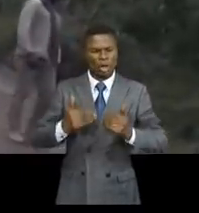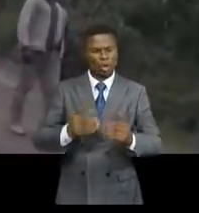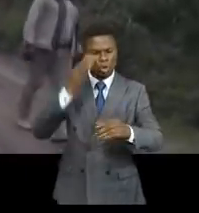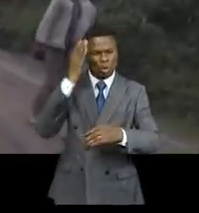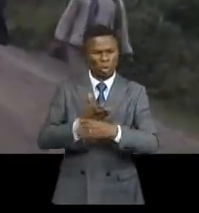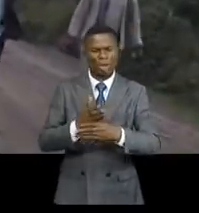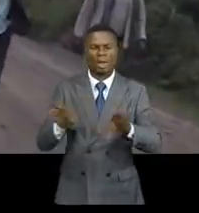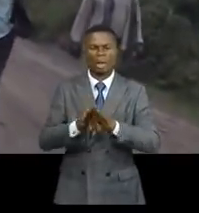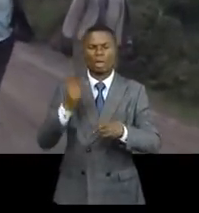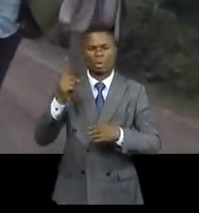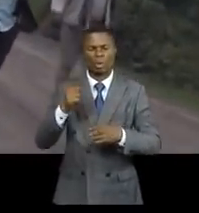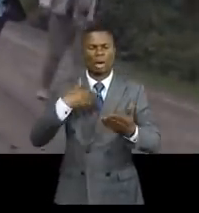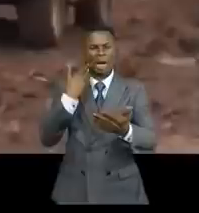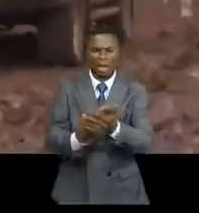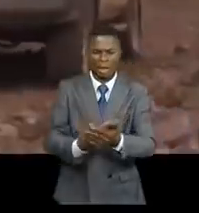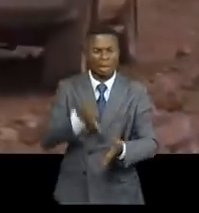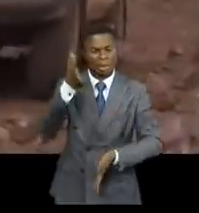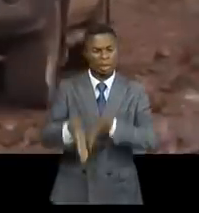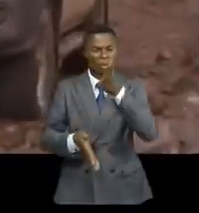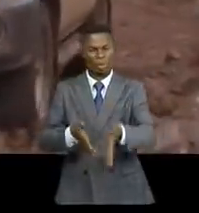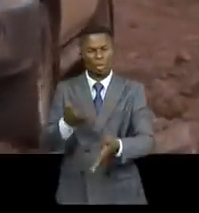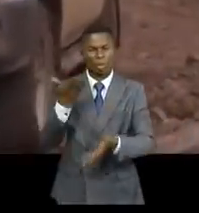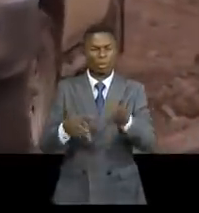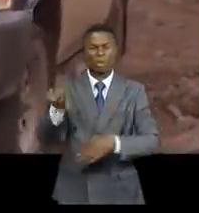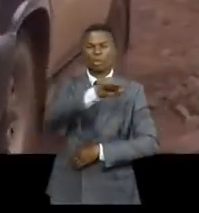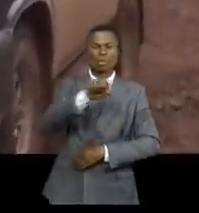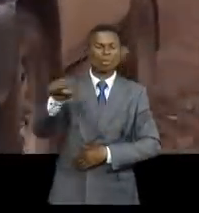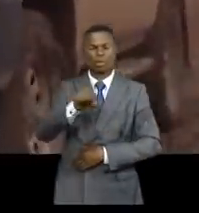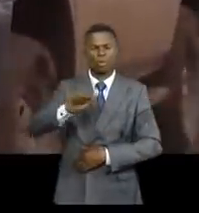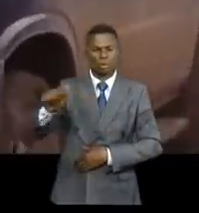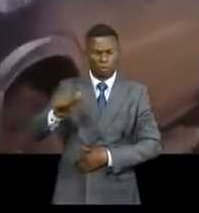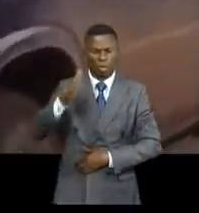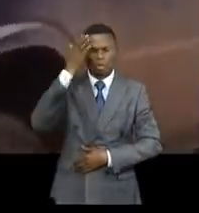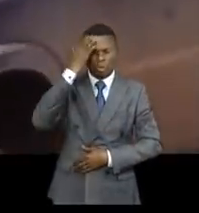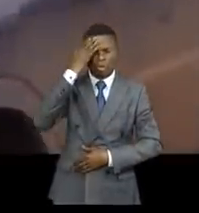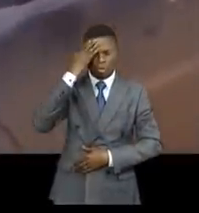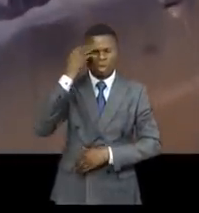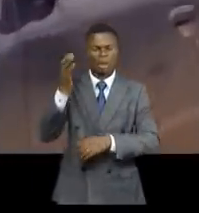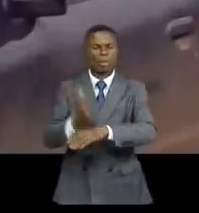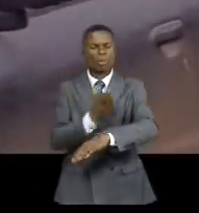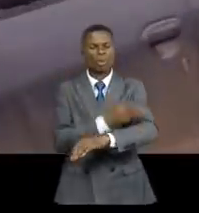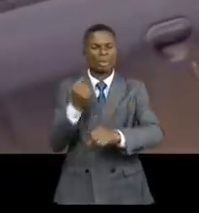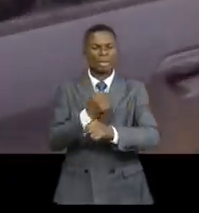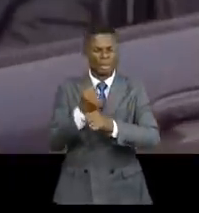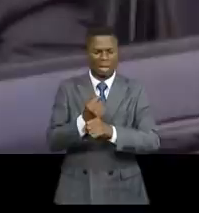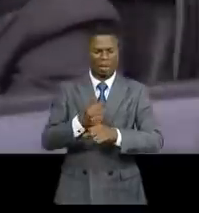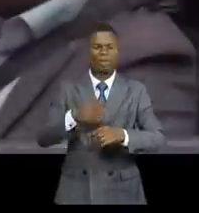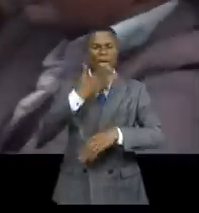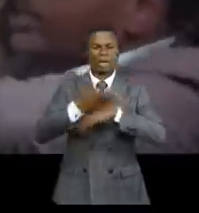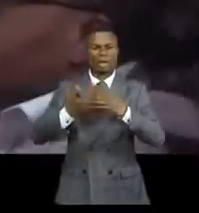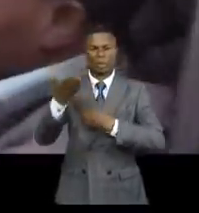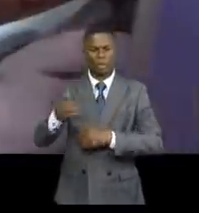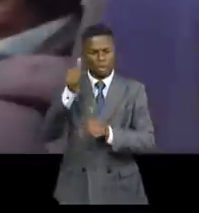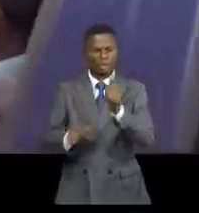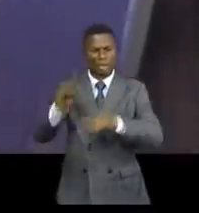parcourir cette route, parfois à pied et des fois au volant de sa jeep, pour se rendre compte des petits problèmes encore présents. Chaque jour